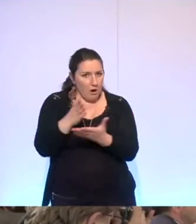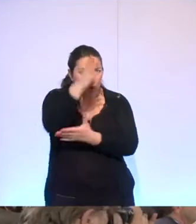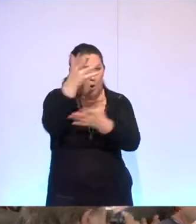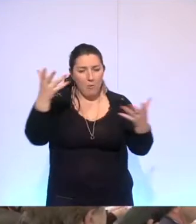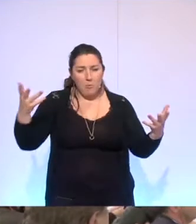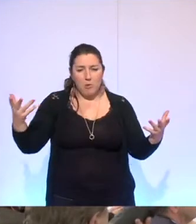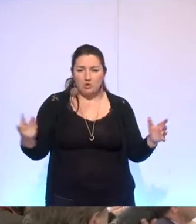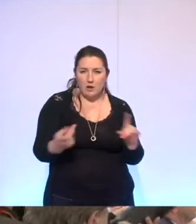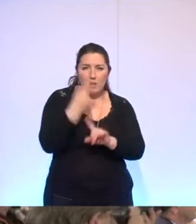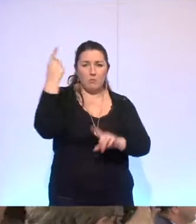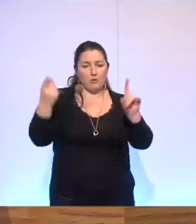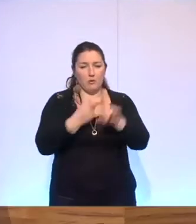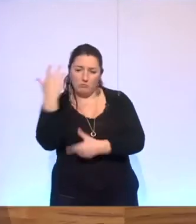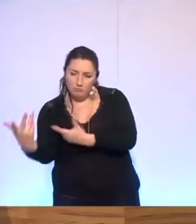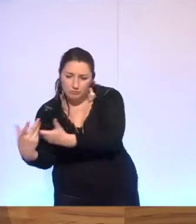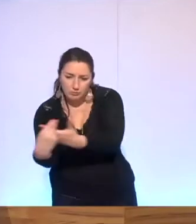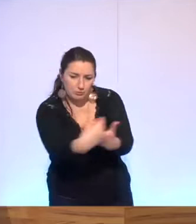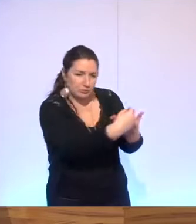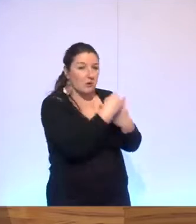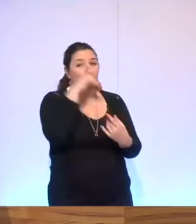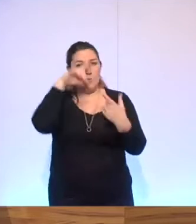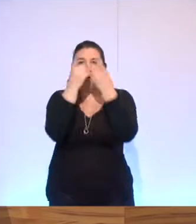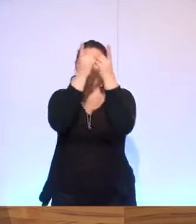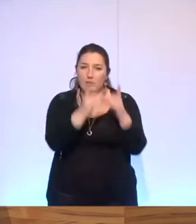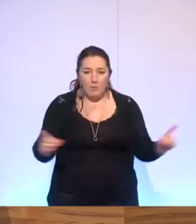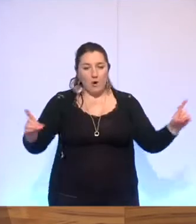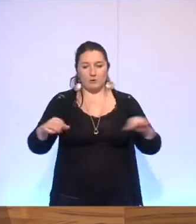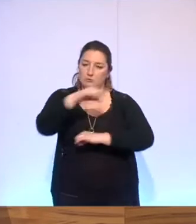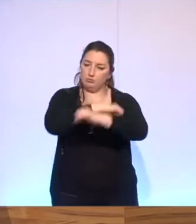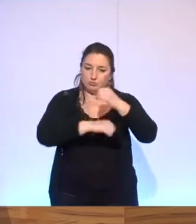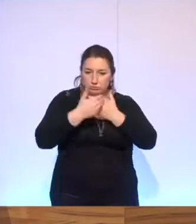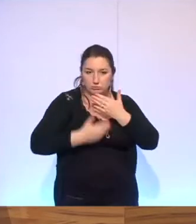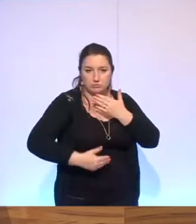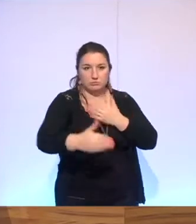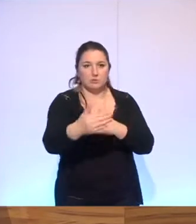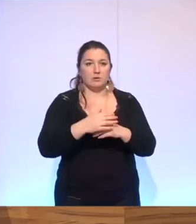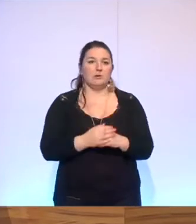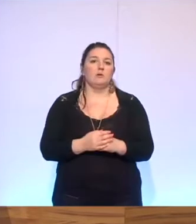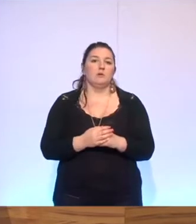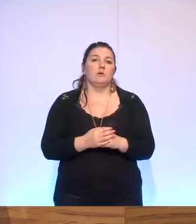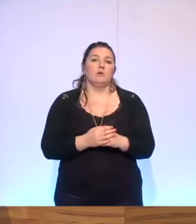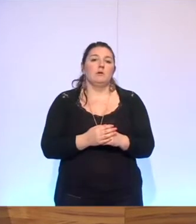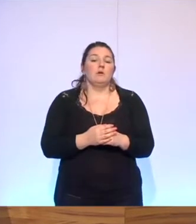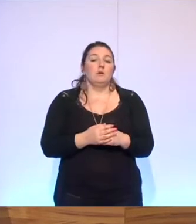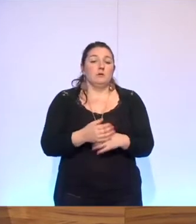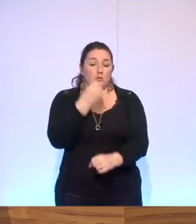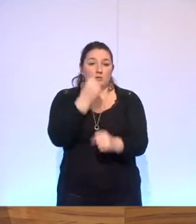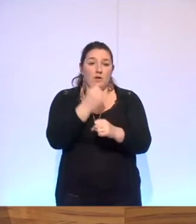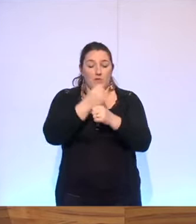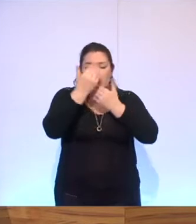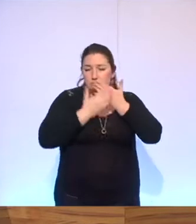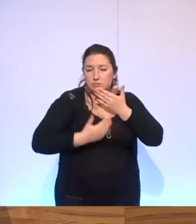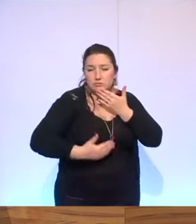démocratie. Pour terminer, devant l'ampleur de la tâche qui nous attend, qui attend le maire, que nous allons